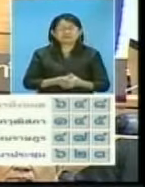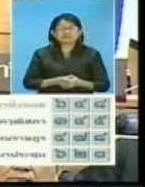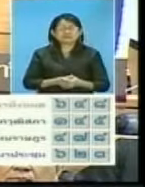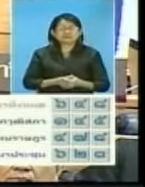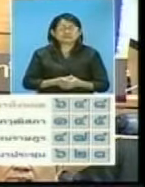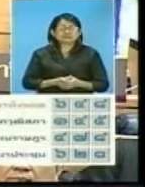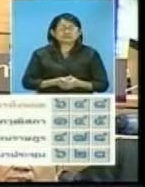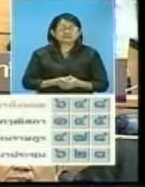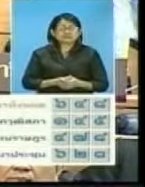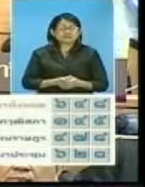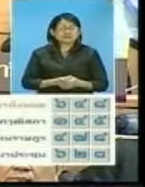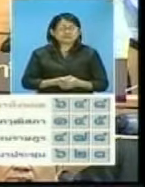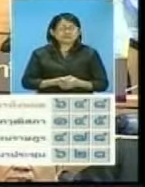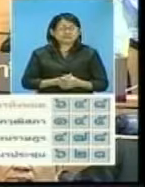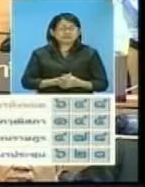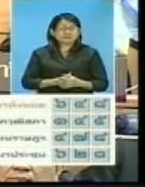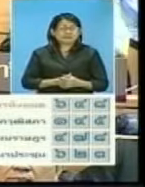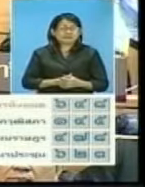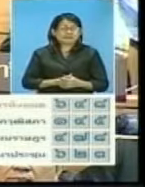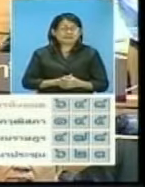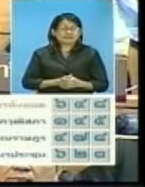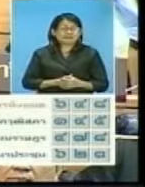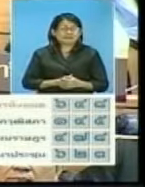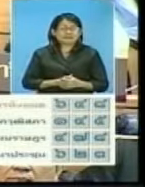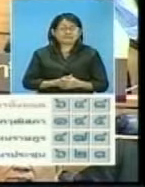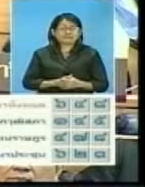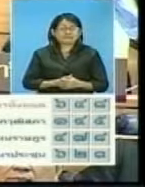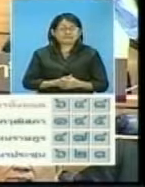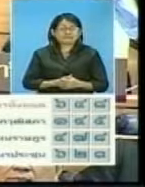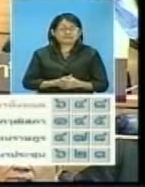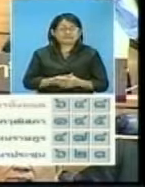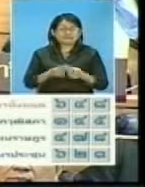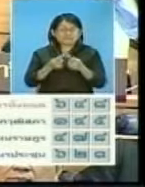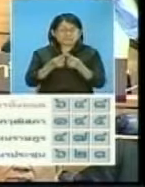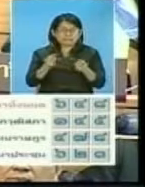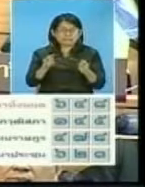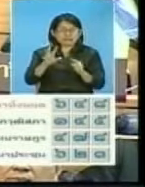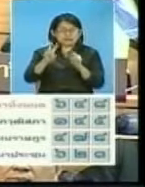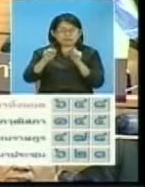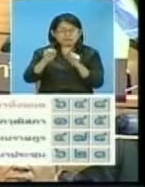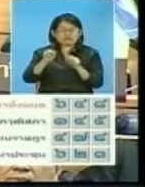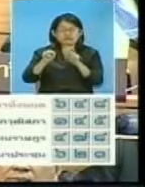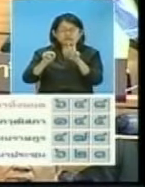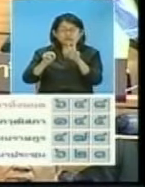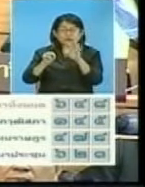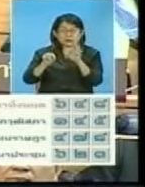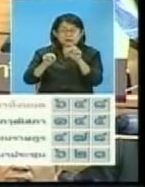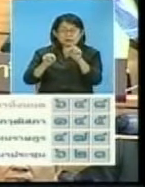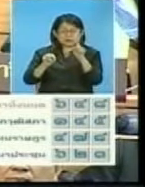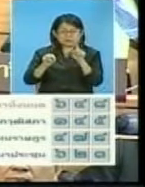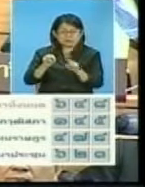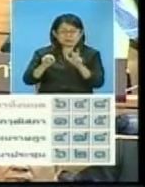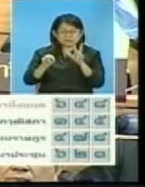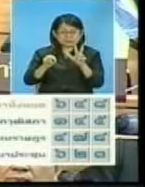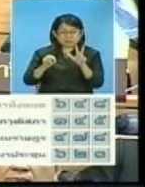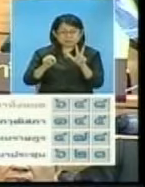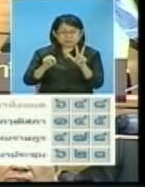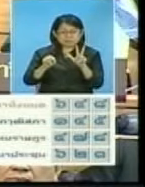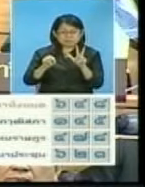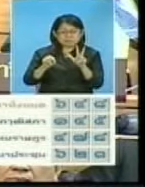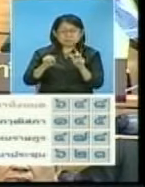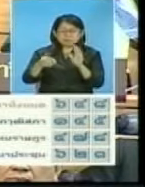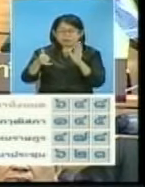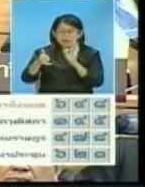มนูญหรือเป็นสสร.นะครับซึ่งในมาตรานี้นะครับได้กำหนดไว้น